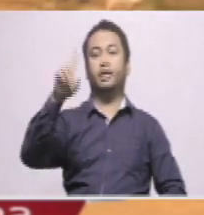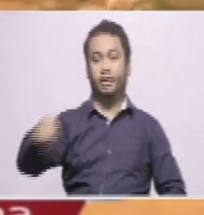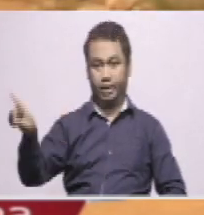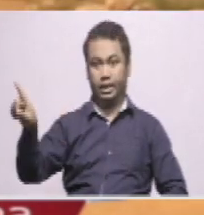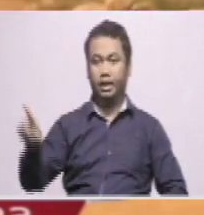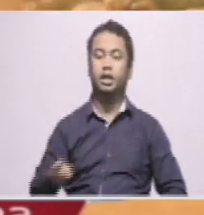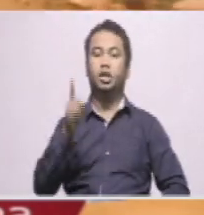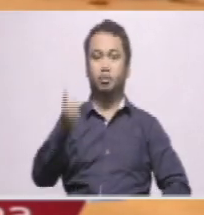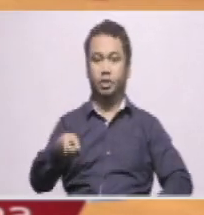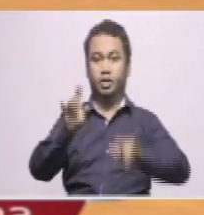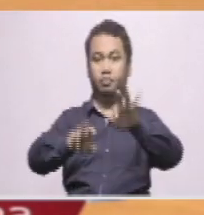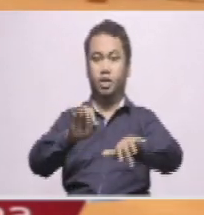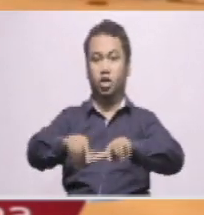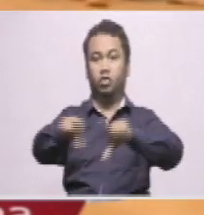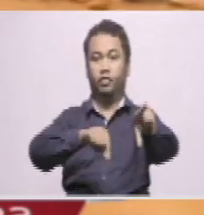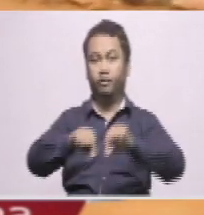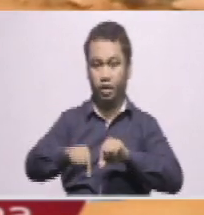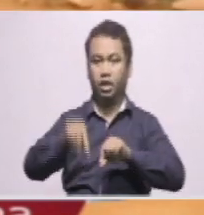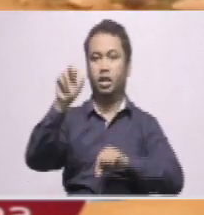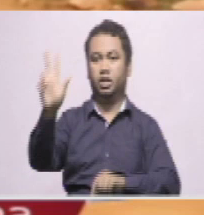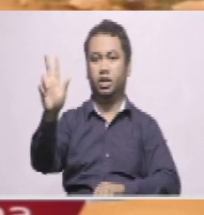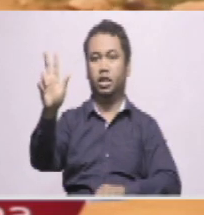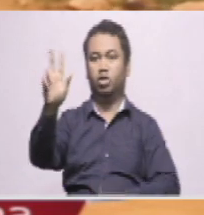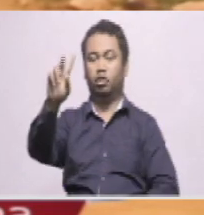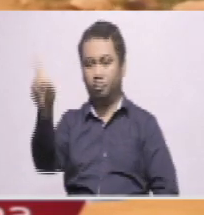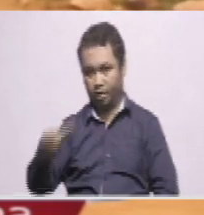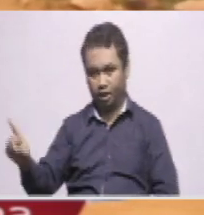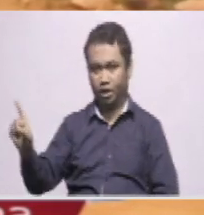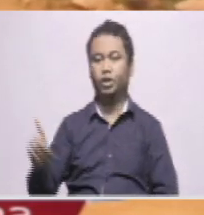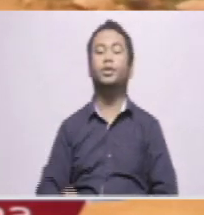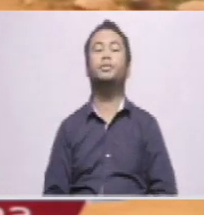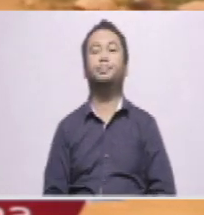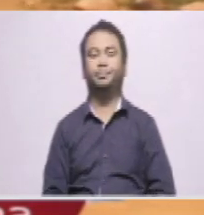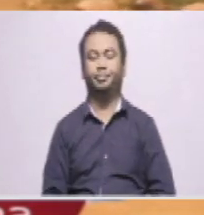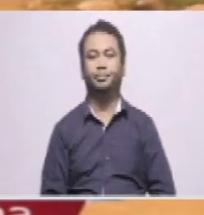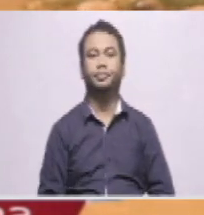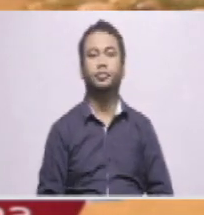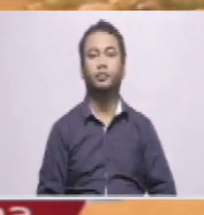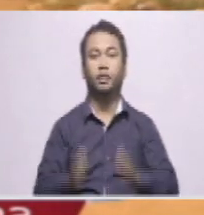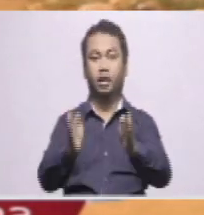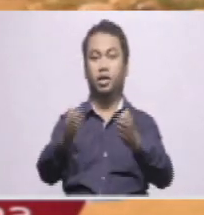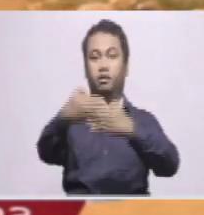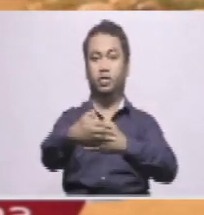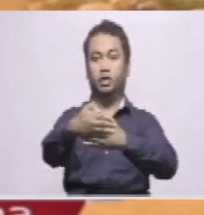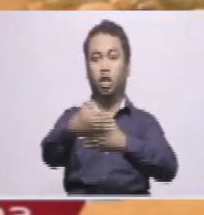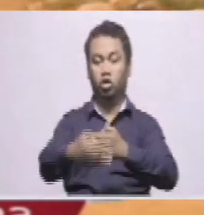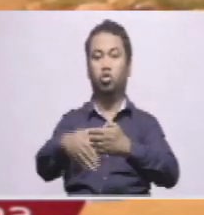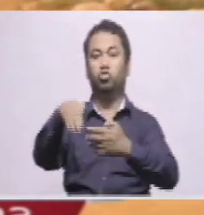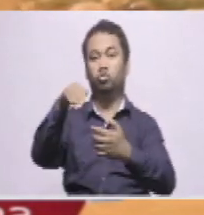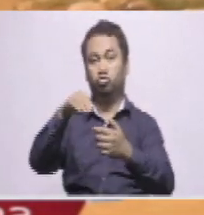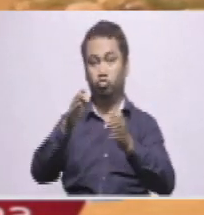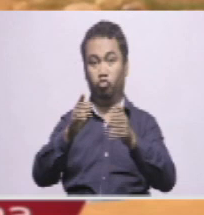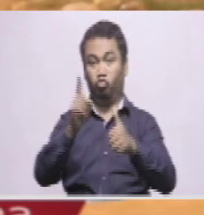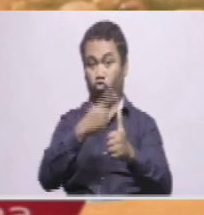manana profandatsambato misa telo amzato tamin'ny bureau de vote salle numéro 1 et amin'ny